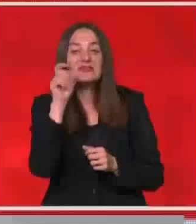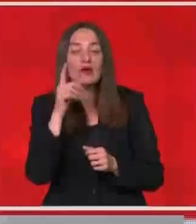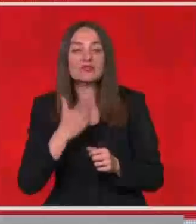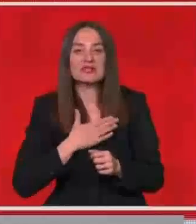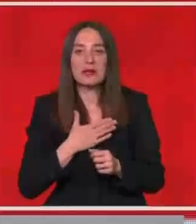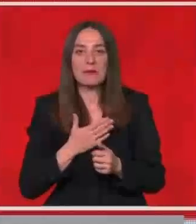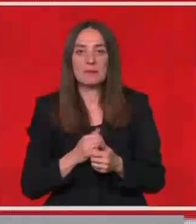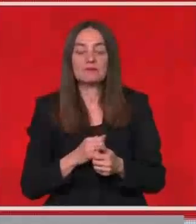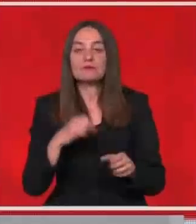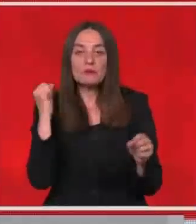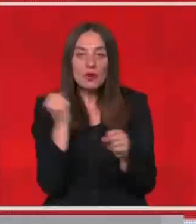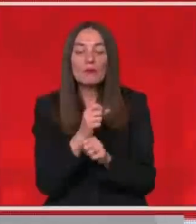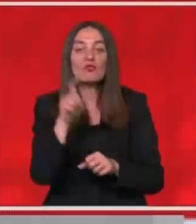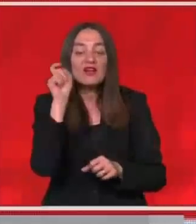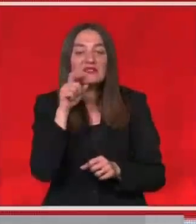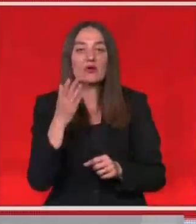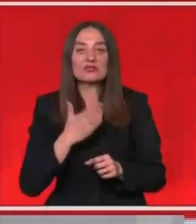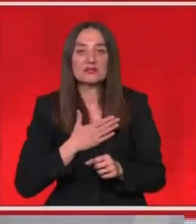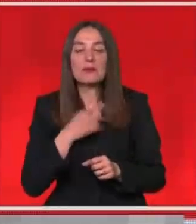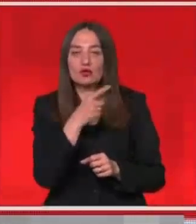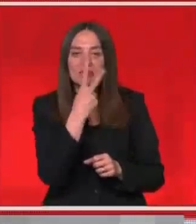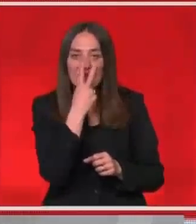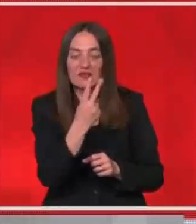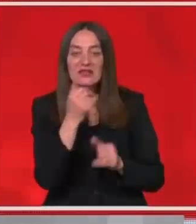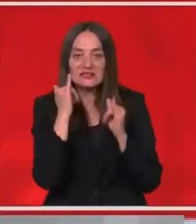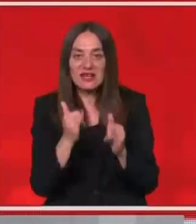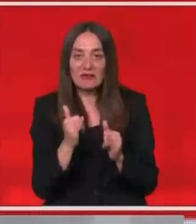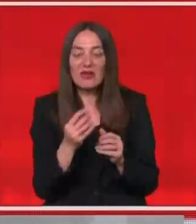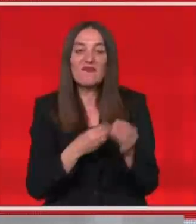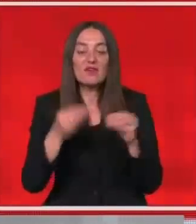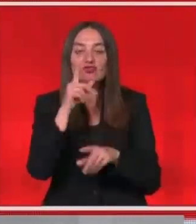sebe. Bukvalno svako za sebe. I to se vidi sada